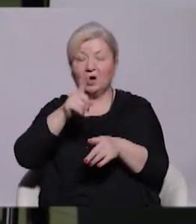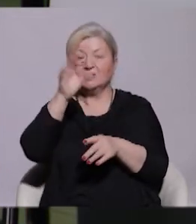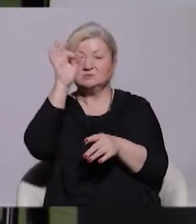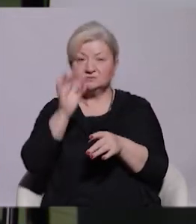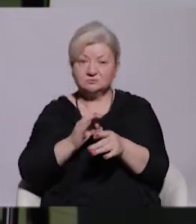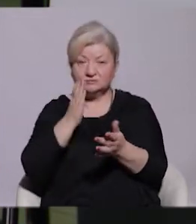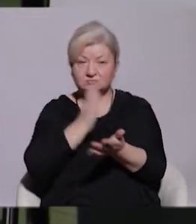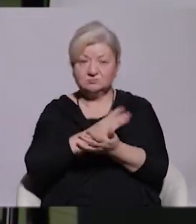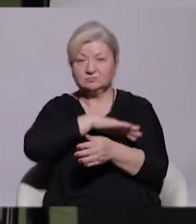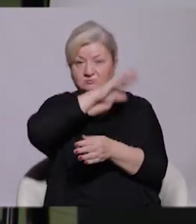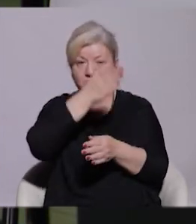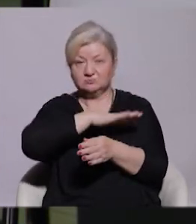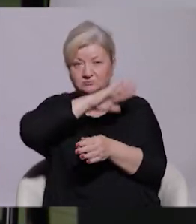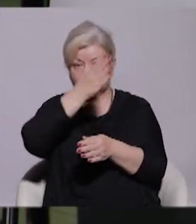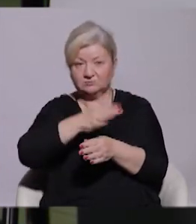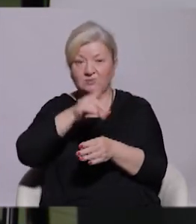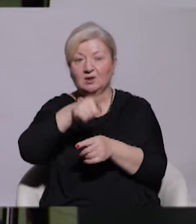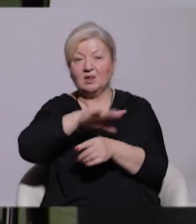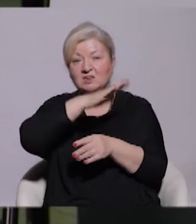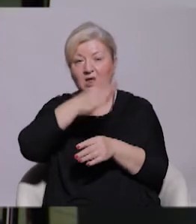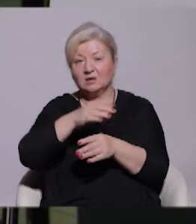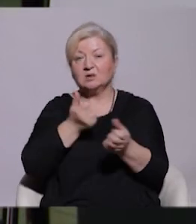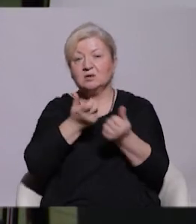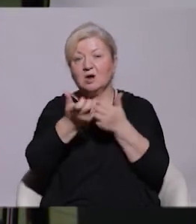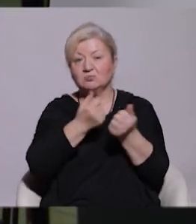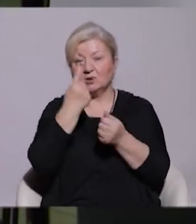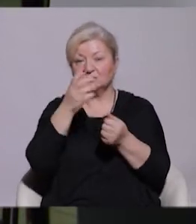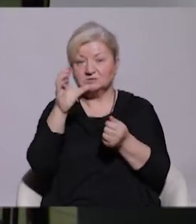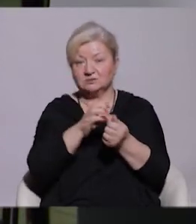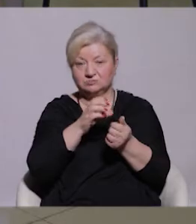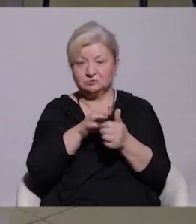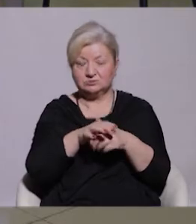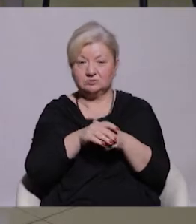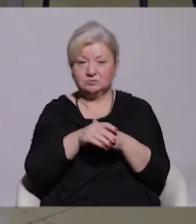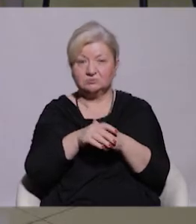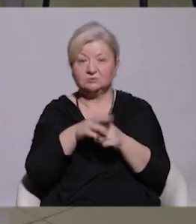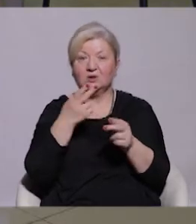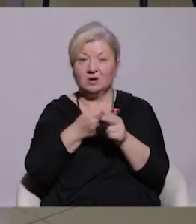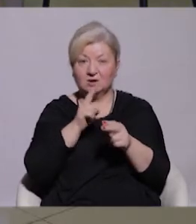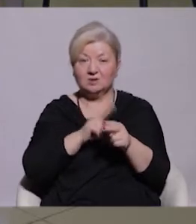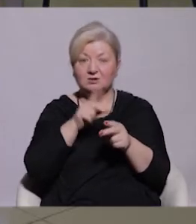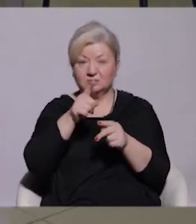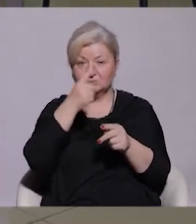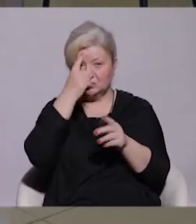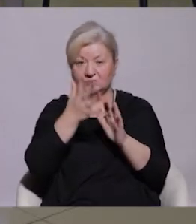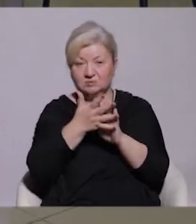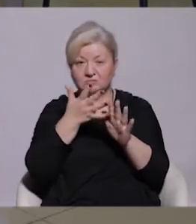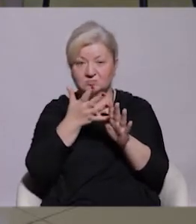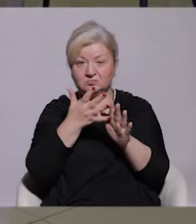სიხშირე არის რხევების, ჩვენ შემთხვევაში ტალღების რაოდენობა ერთ წამში. ასე და ამრიგად მე მგონი